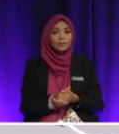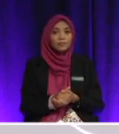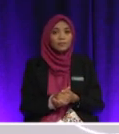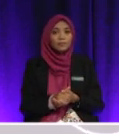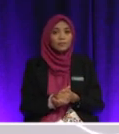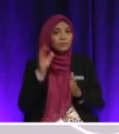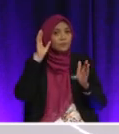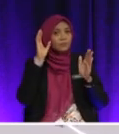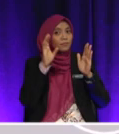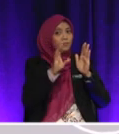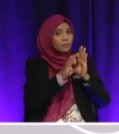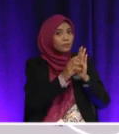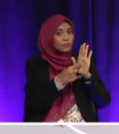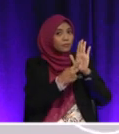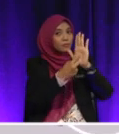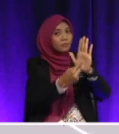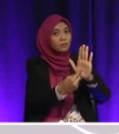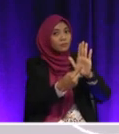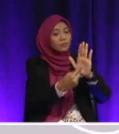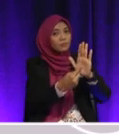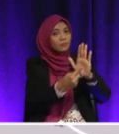gambar tersebut menunjukkan